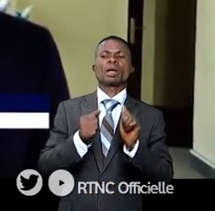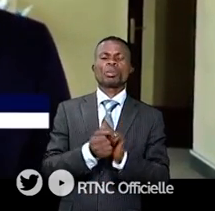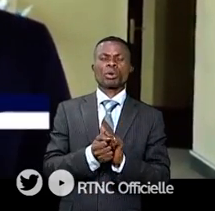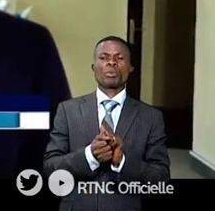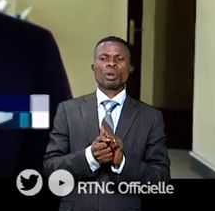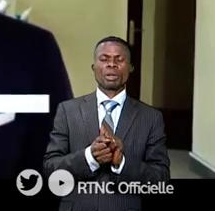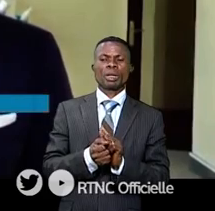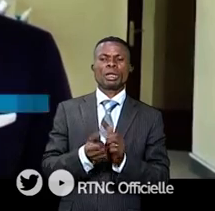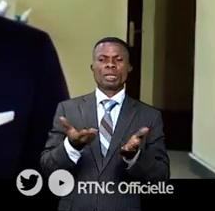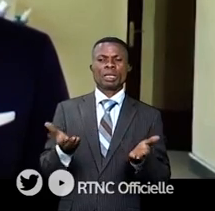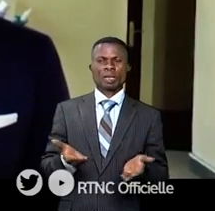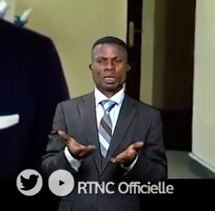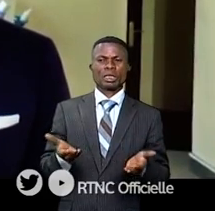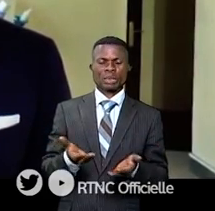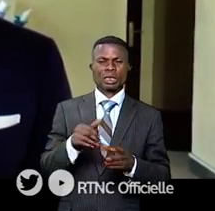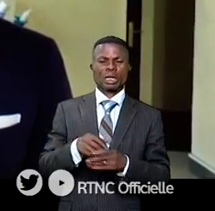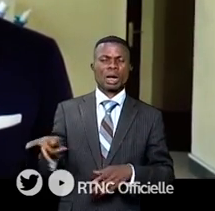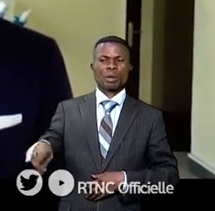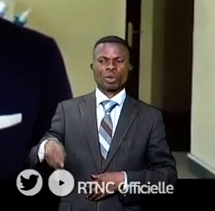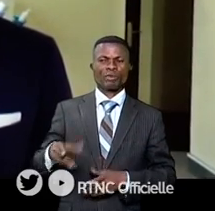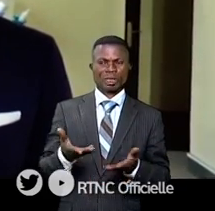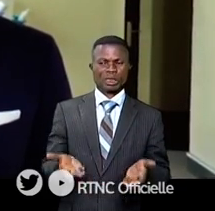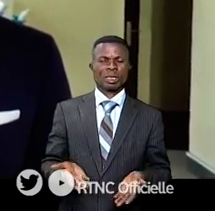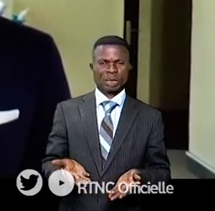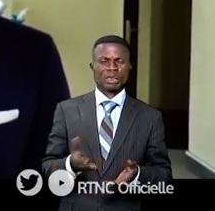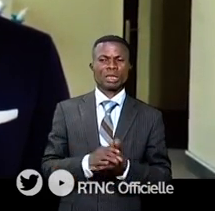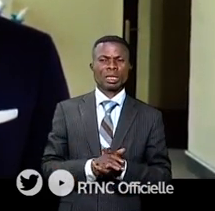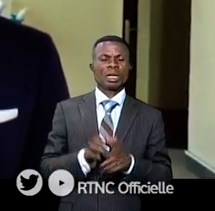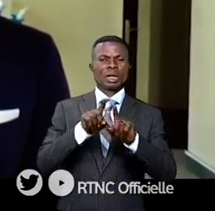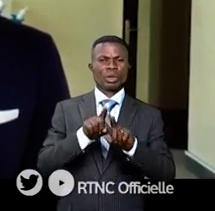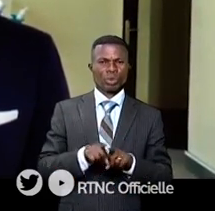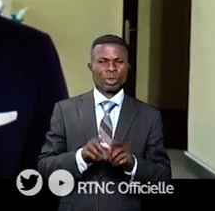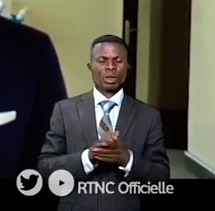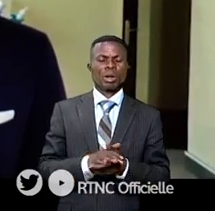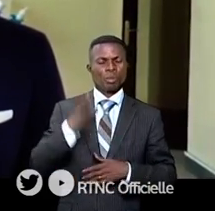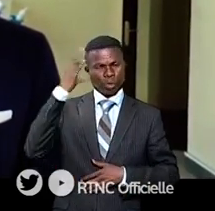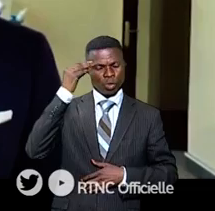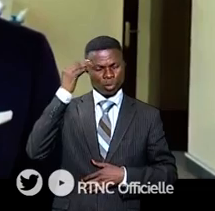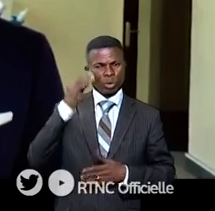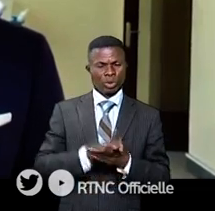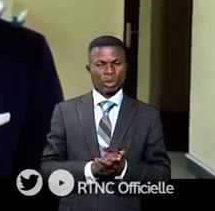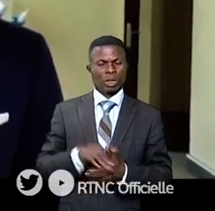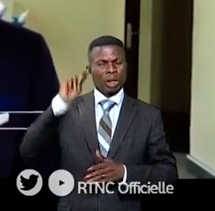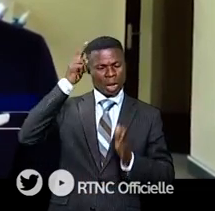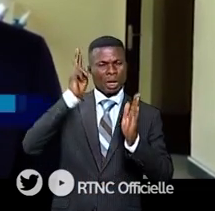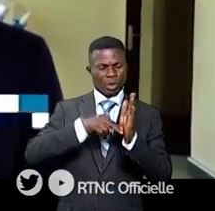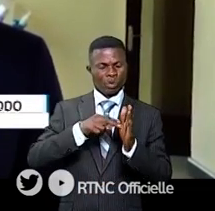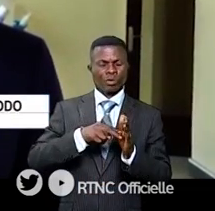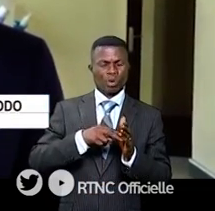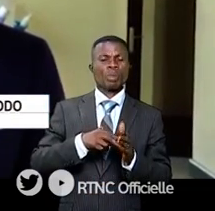certains problèmes que nous connaissons dans la province. Et j'espère que le gouvernement tiendra